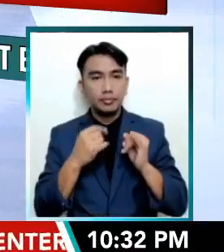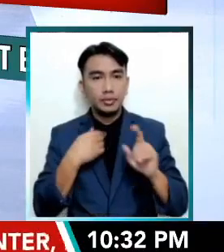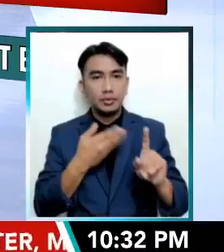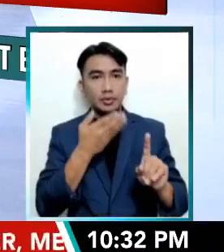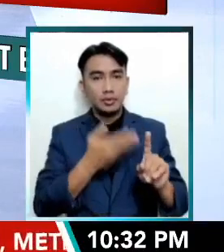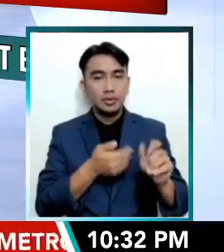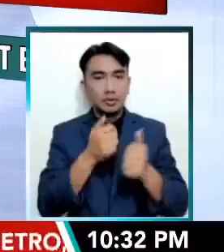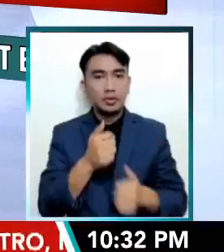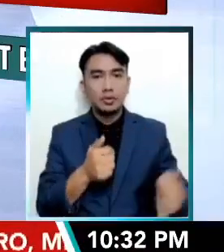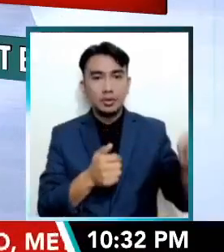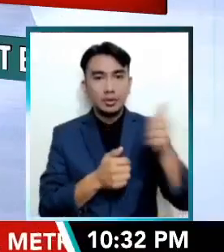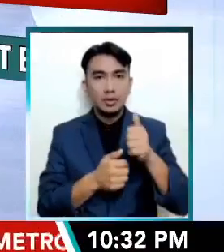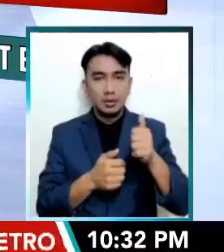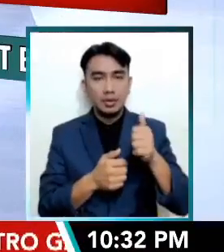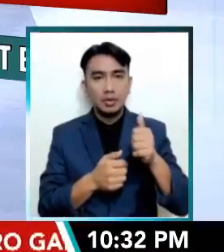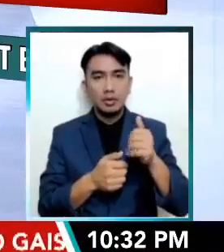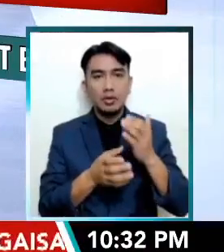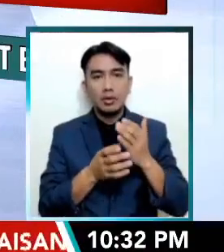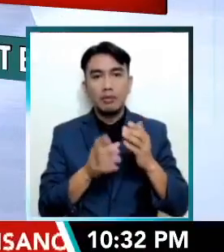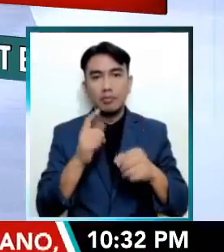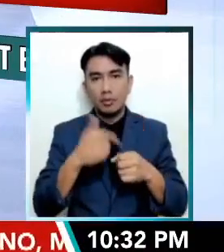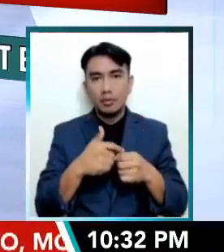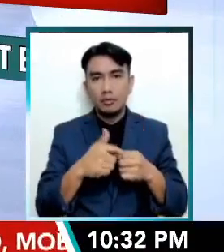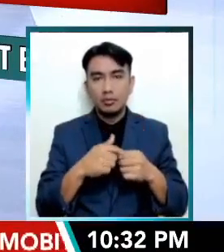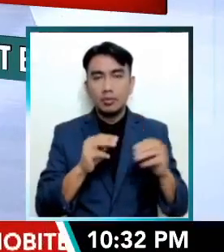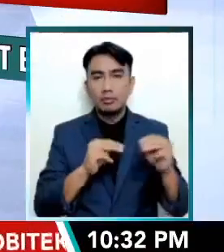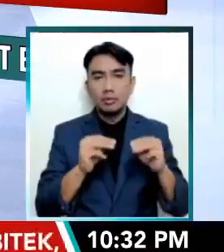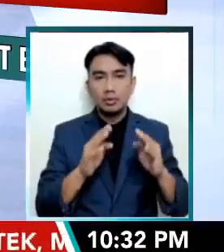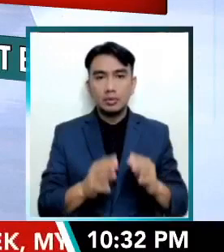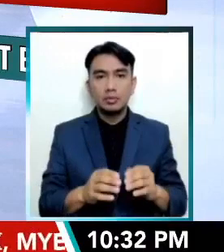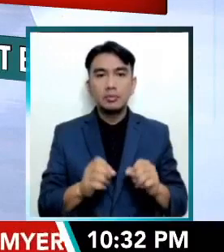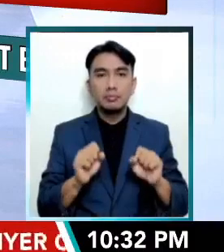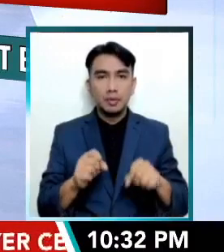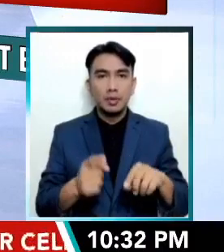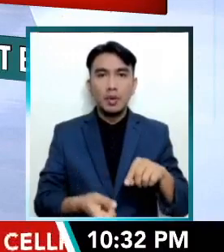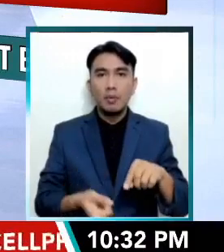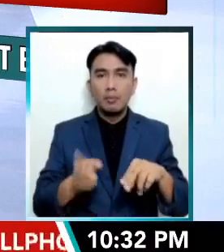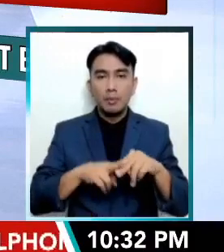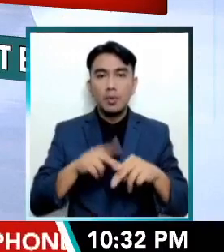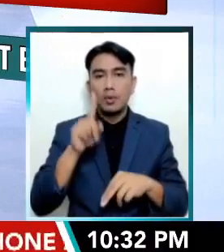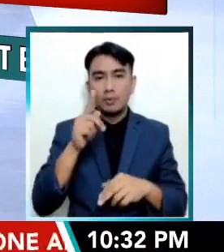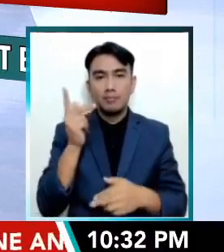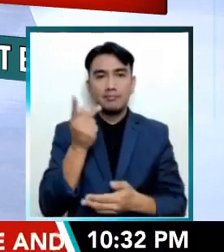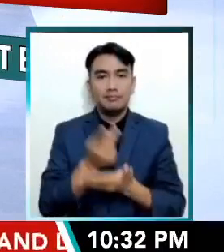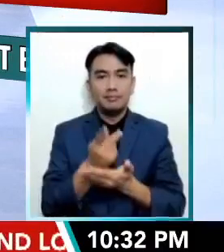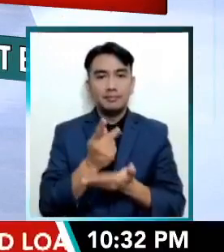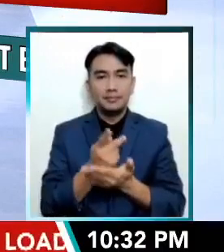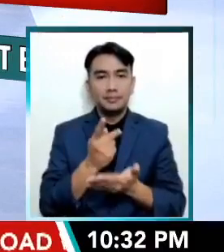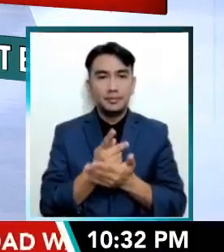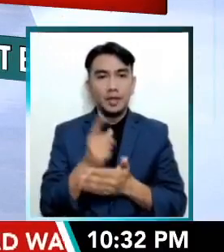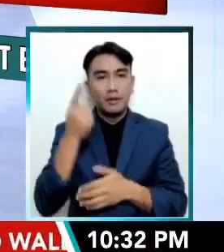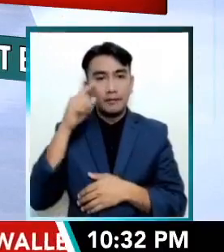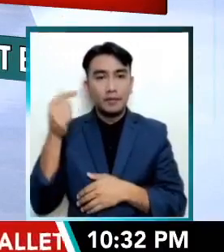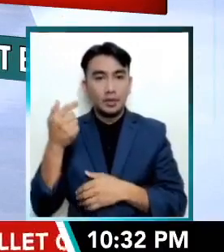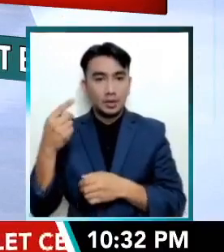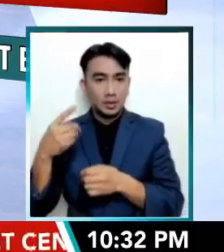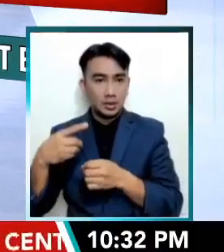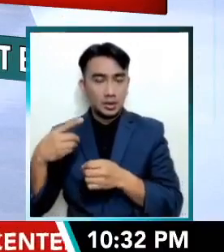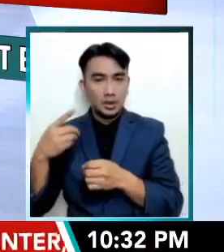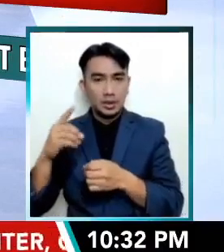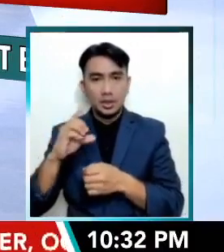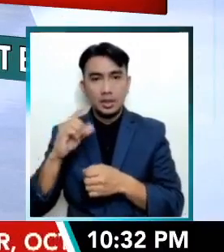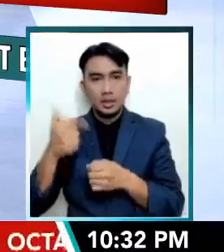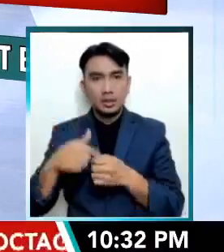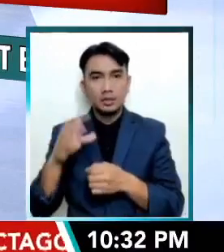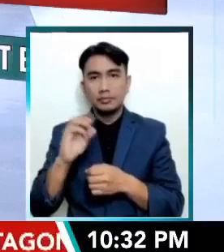Oil Management Bureau, wala pang piso ang posibleng dagdag sa kada litro ng gasolina at diesel, habang wala pang 50 centavos